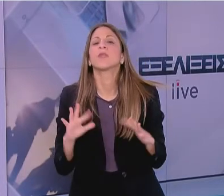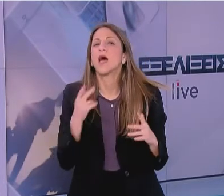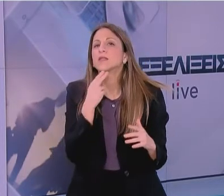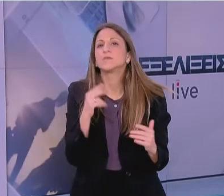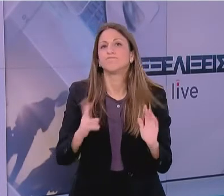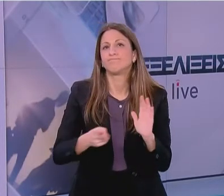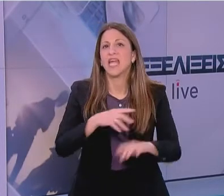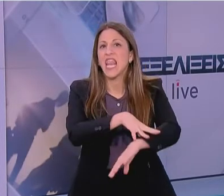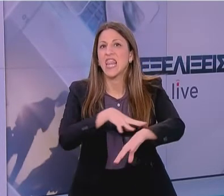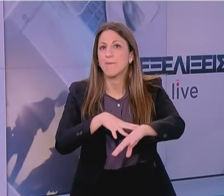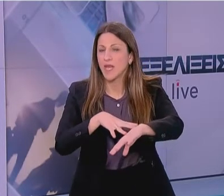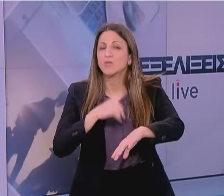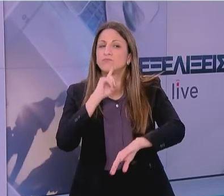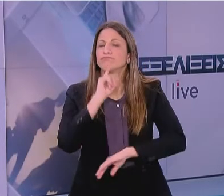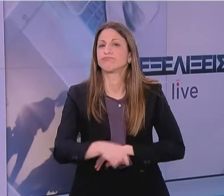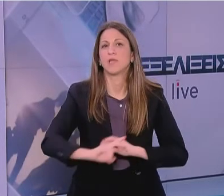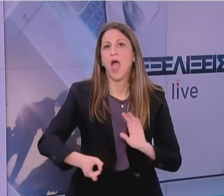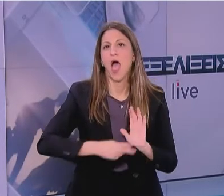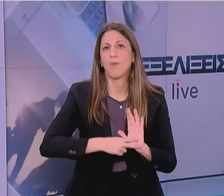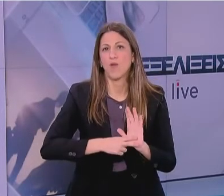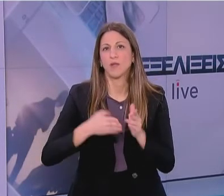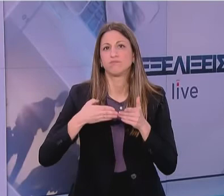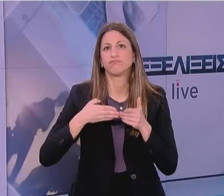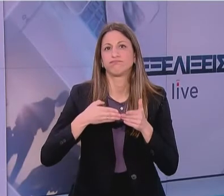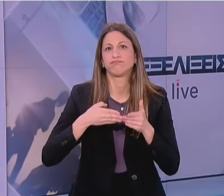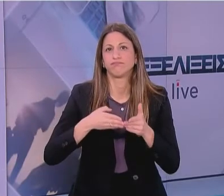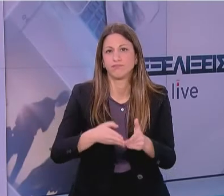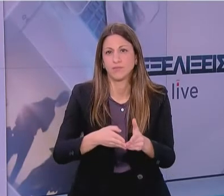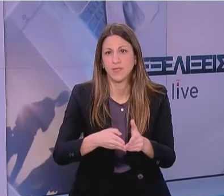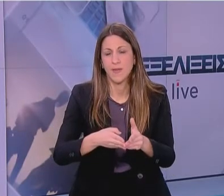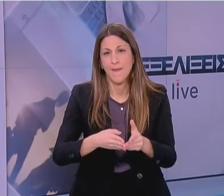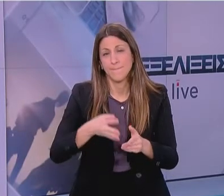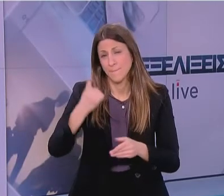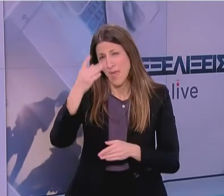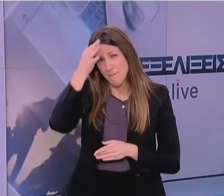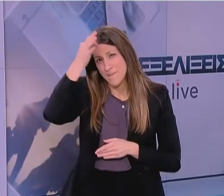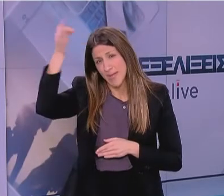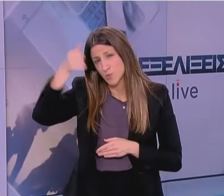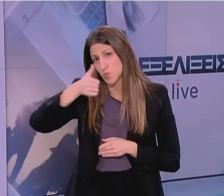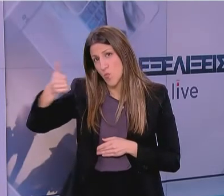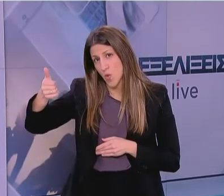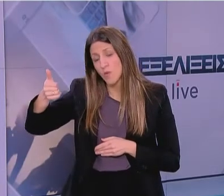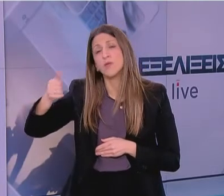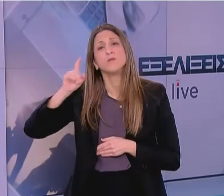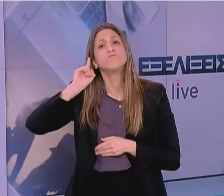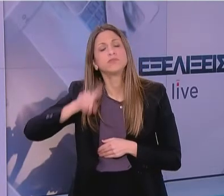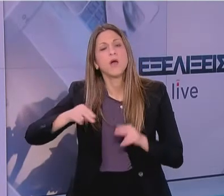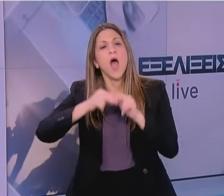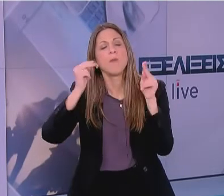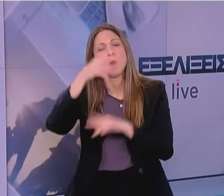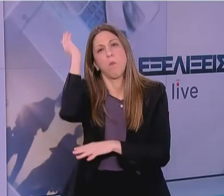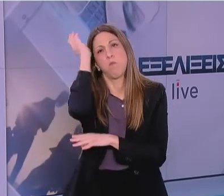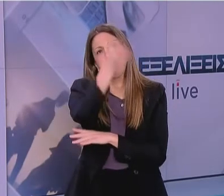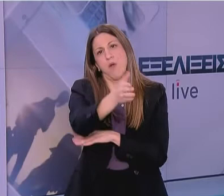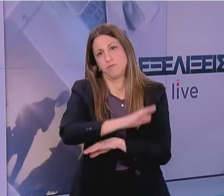από τις λιμενικές αρχές ο κατάπλους και υποβίβαση των επιβατών τους. Σε μια μόνο περίπτωση υπήρξε παραβίαση της εν λόγω εντολής και κινήθηκαν εναντίον του